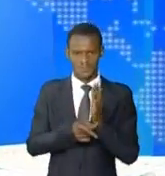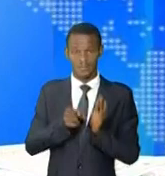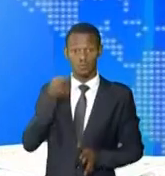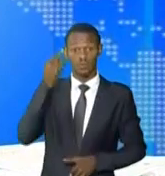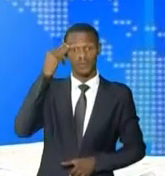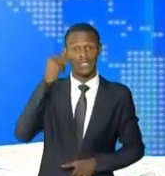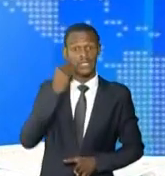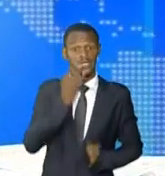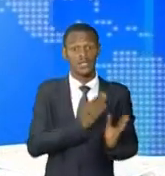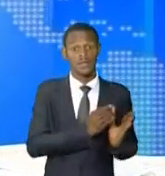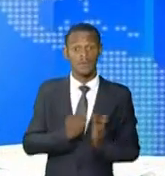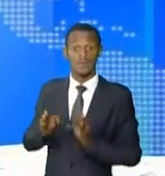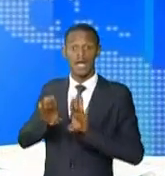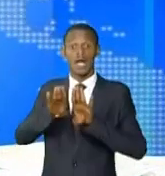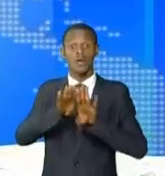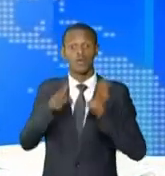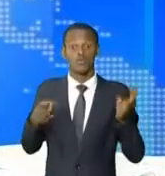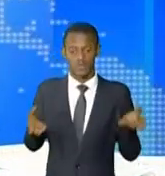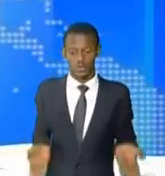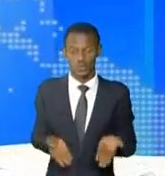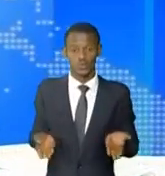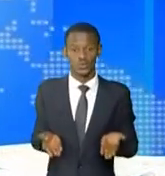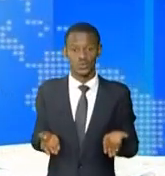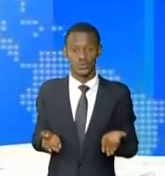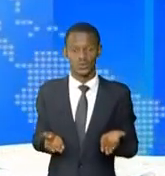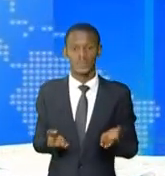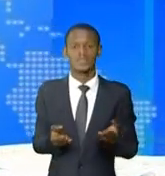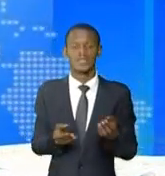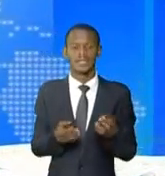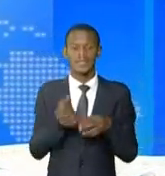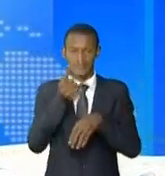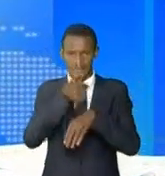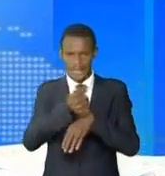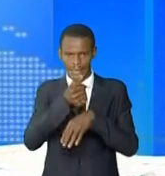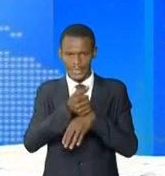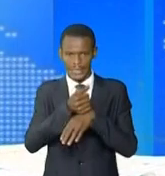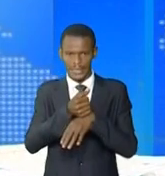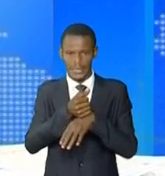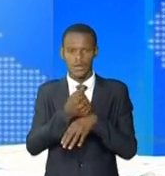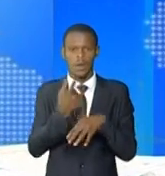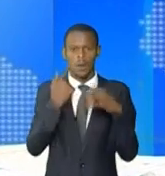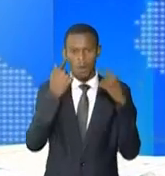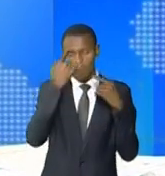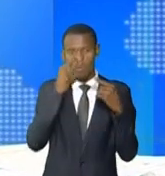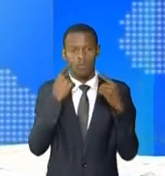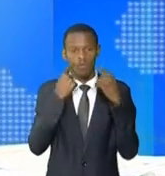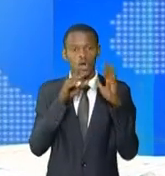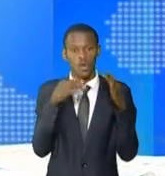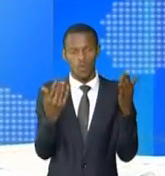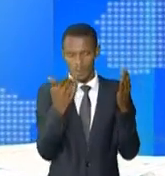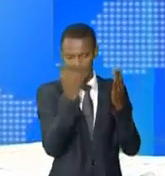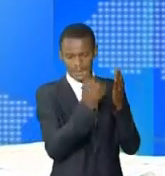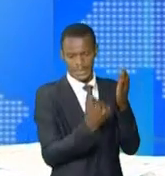ouvert ce mercredi l'atelier de validation des données collectées pour la production de l'annuaire